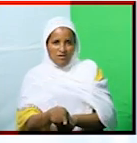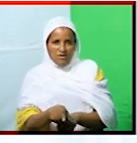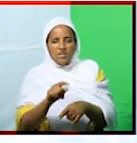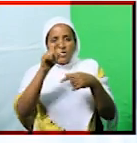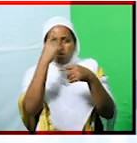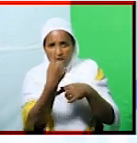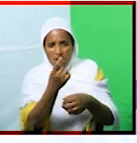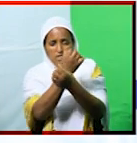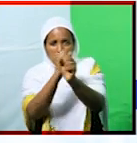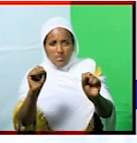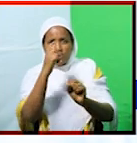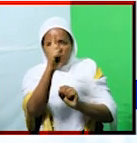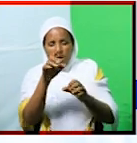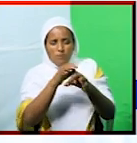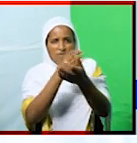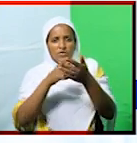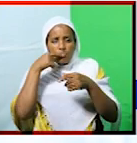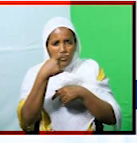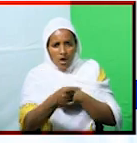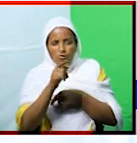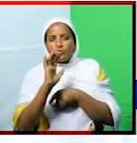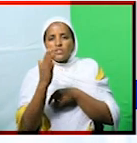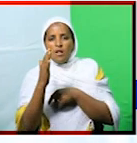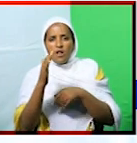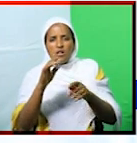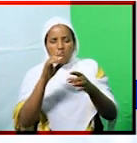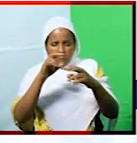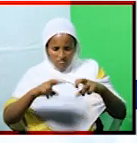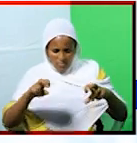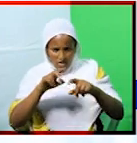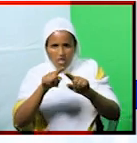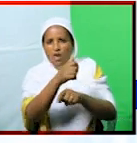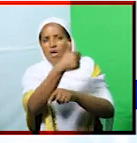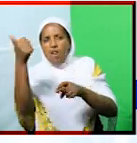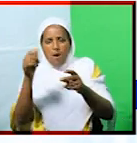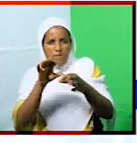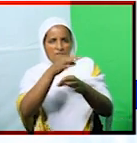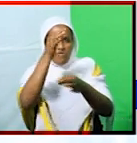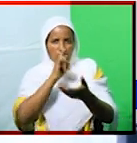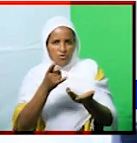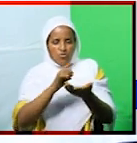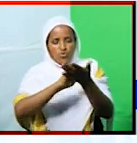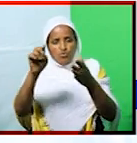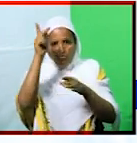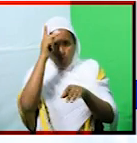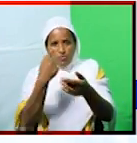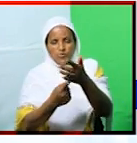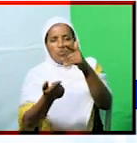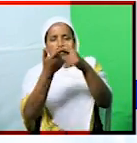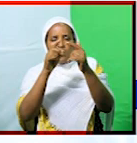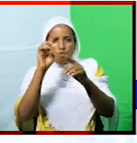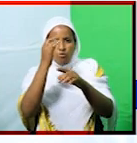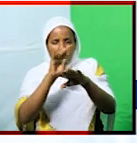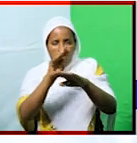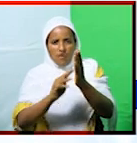ስለ አንድ ድህነት፣ ስለ አንድ መንፈስ የሚናገሩ ይመስልሃል። ስትፈትሸው ግን ሌላ መንፈስ ነው። እንዲያውም ቅዱስ ጳውሎስ በዚህ በሁለተኛ ቆሮንቶስ